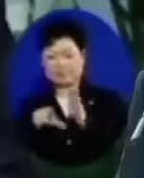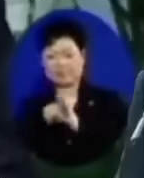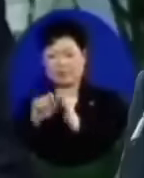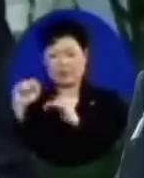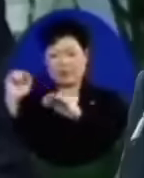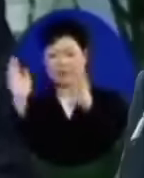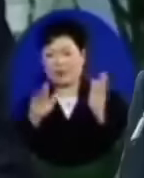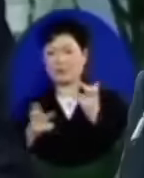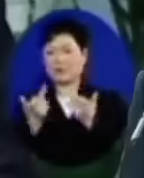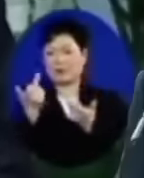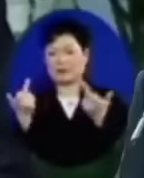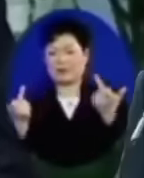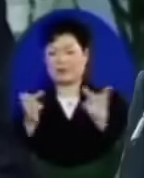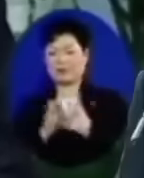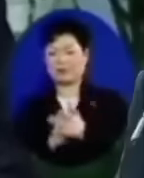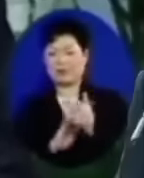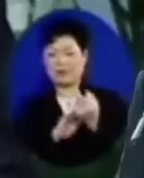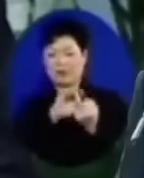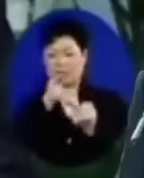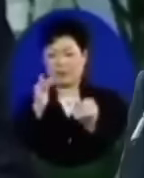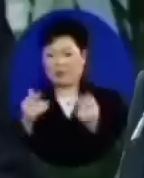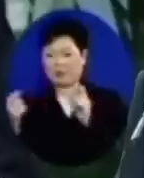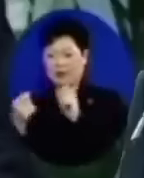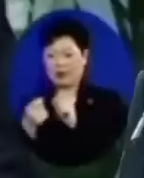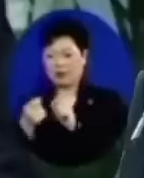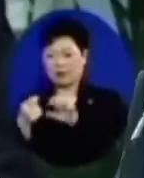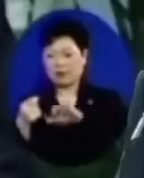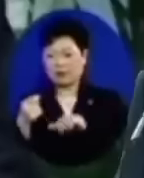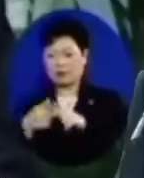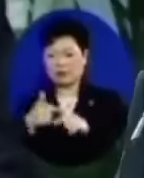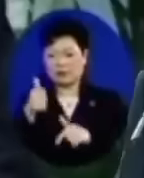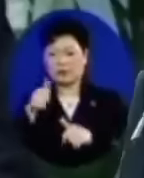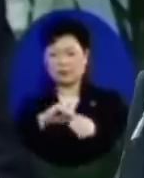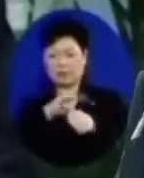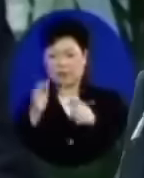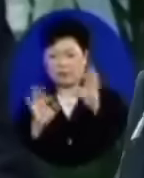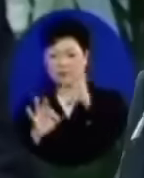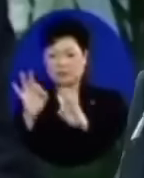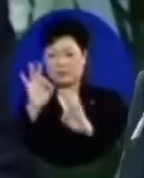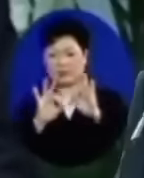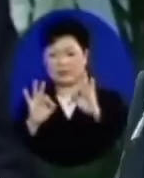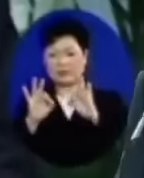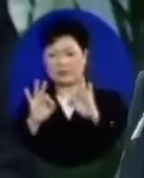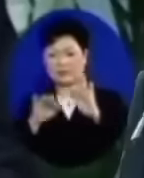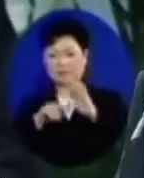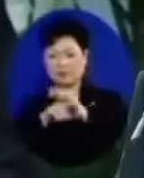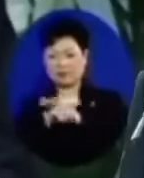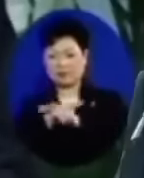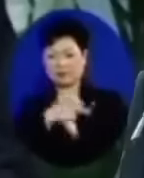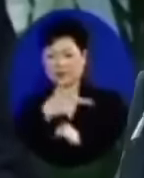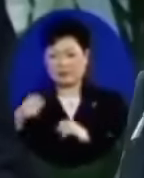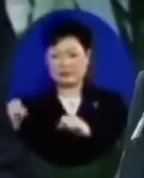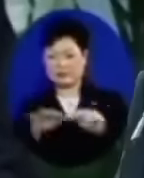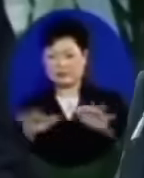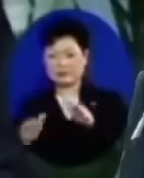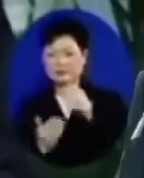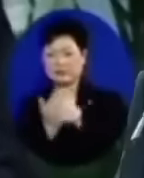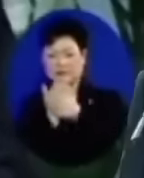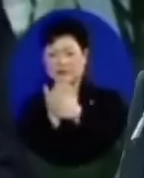갈보리산 언덕 근처에 있는 예수님의 무덤을 찾아가니까 큰 지진이